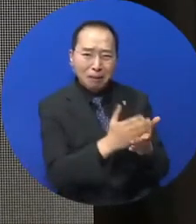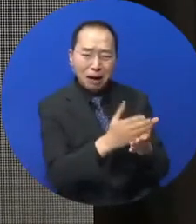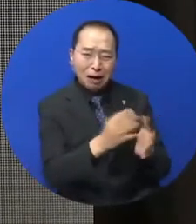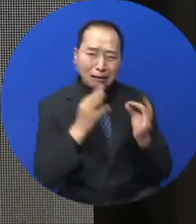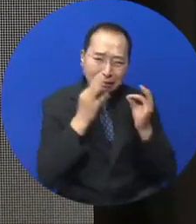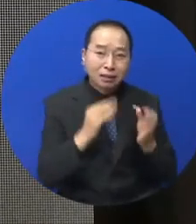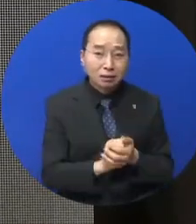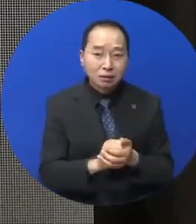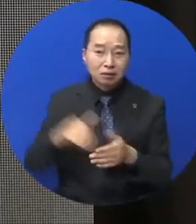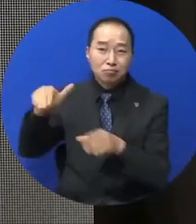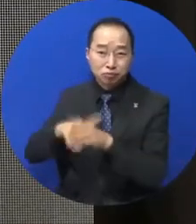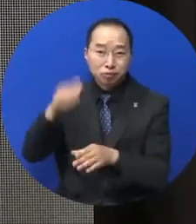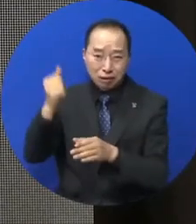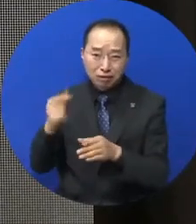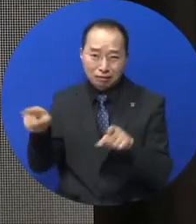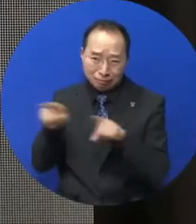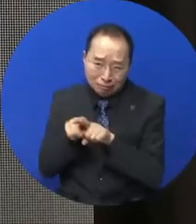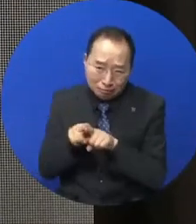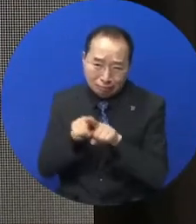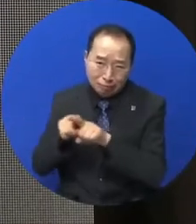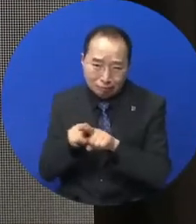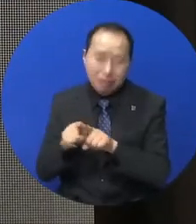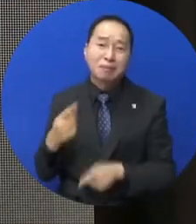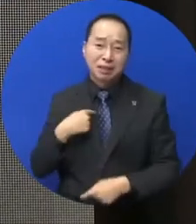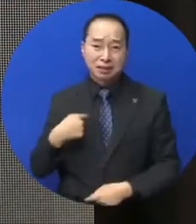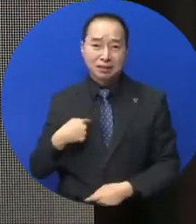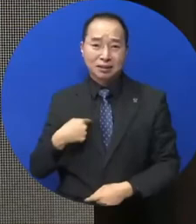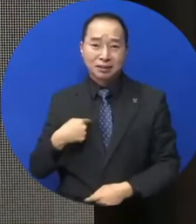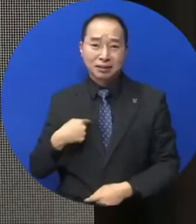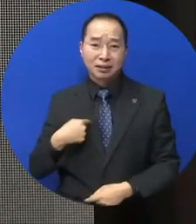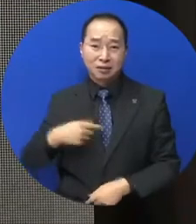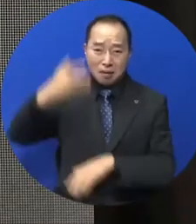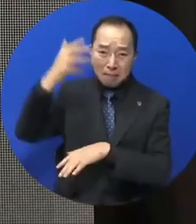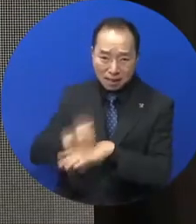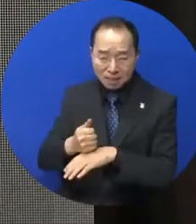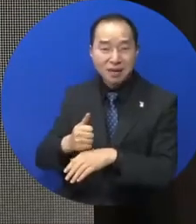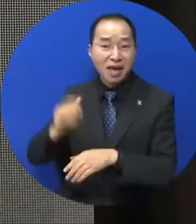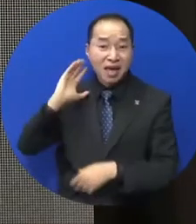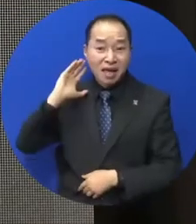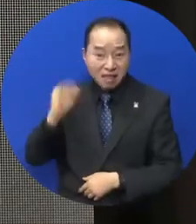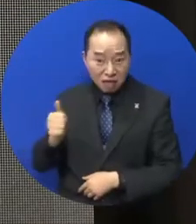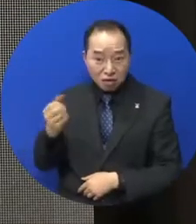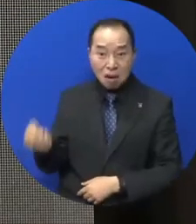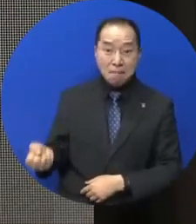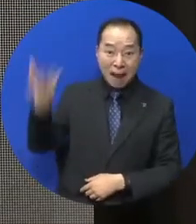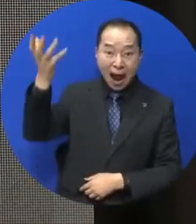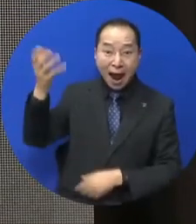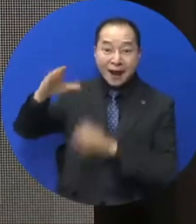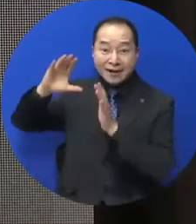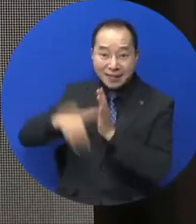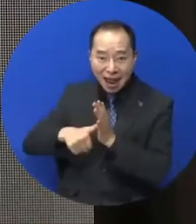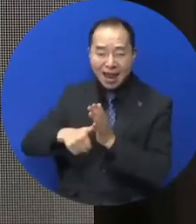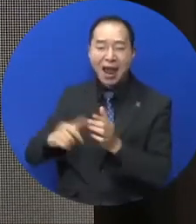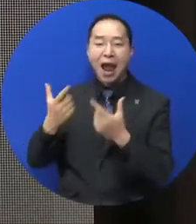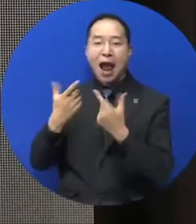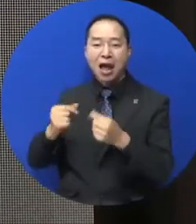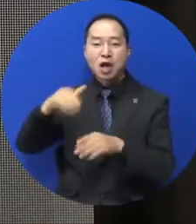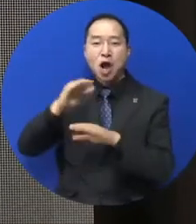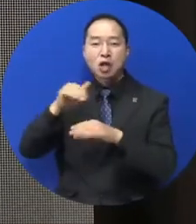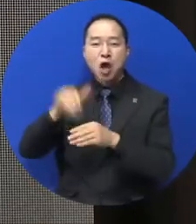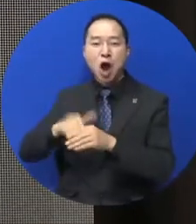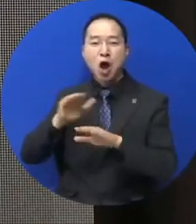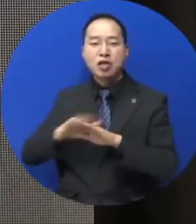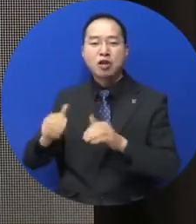문재인 대표를 끝까지 옆에서 지켜드렸습니다. 그리고 마침내 대통령에 당선되실 때 공동선대위원장으로